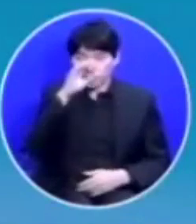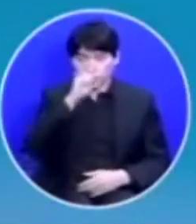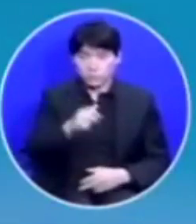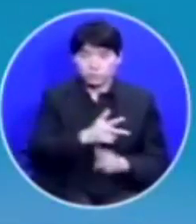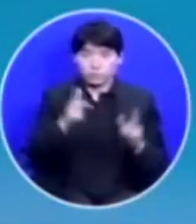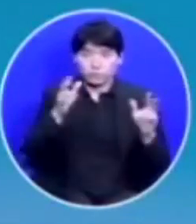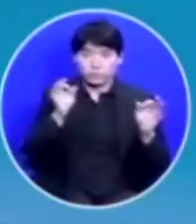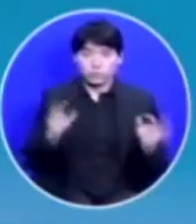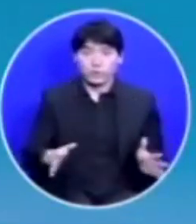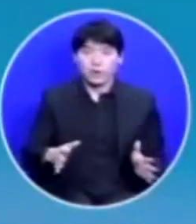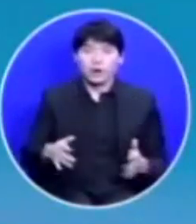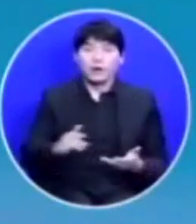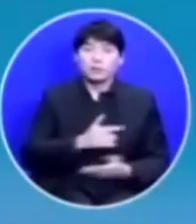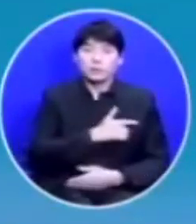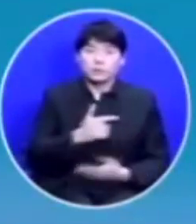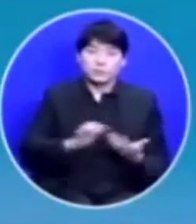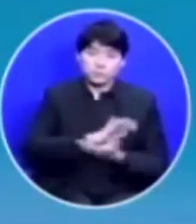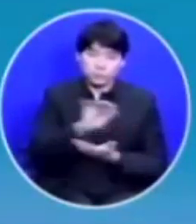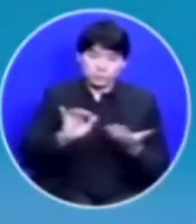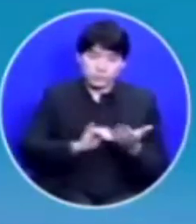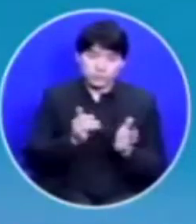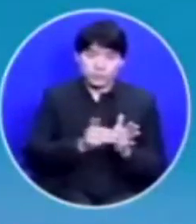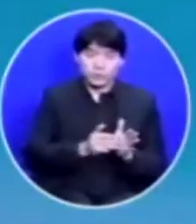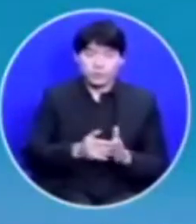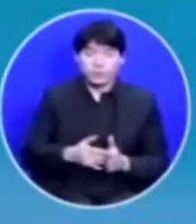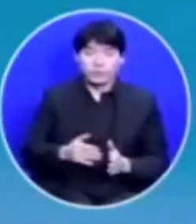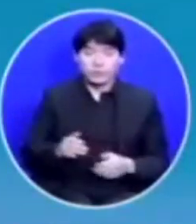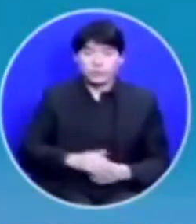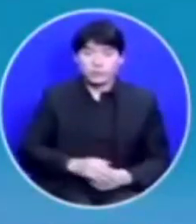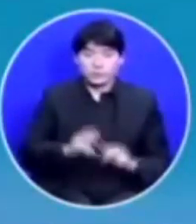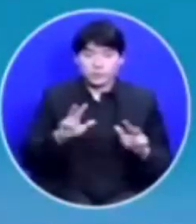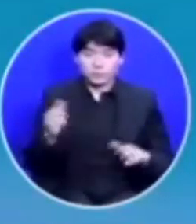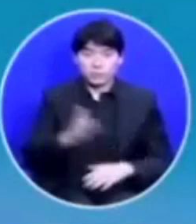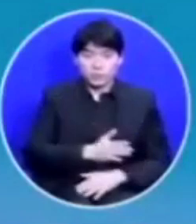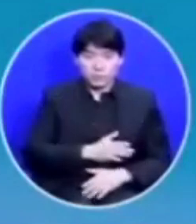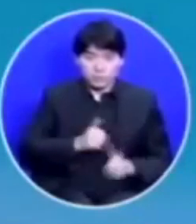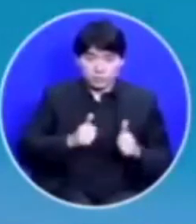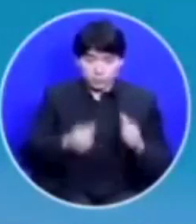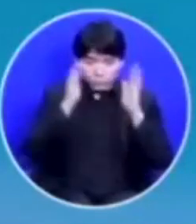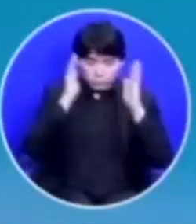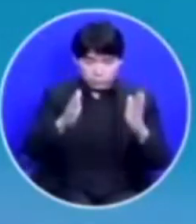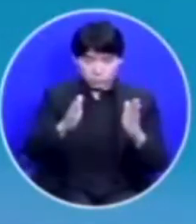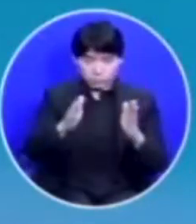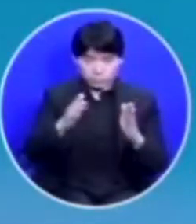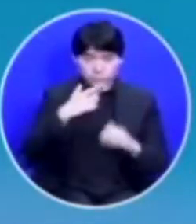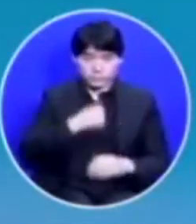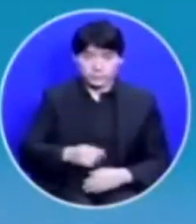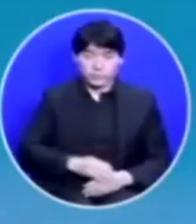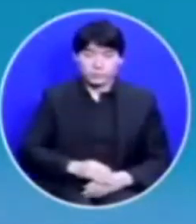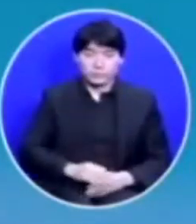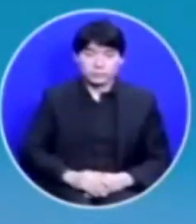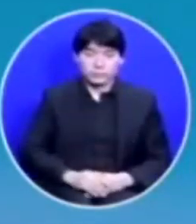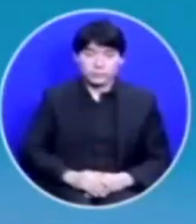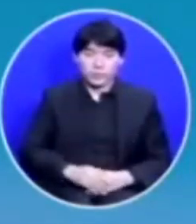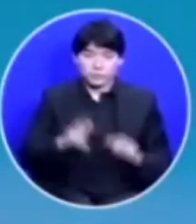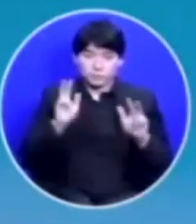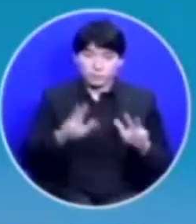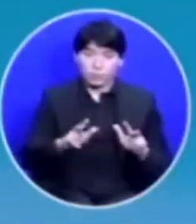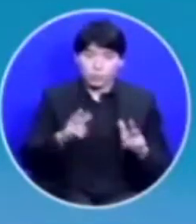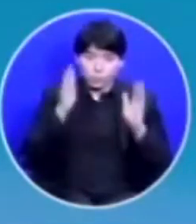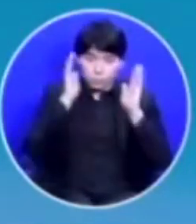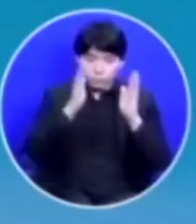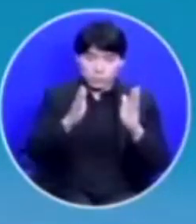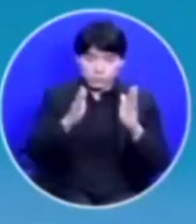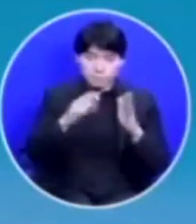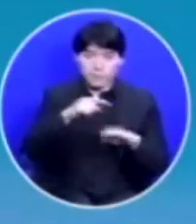열공 모드로 바꿀 거야 그리고 내가 확 바꿔 졌습니다 이제는 공부해야지 이렇게